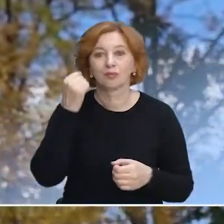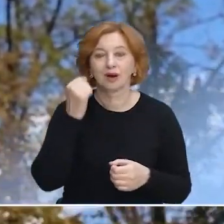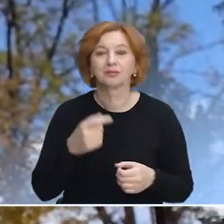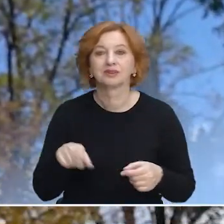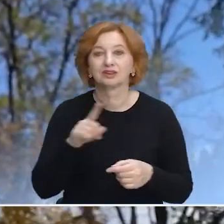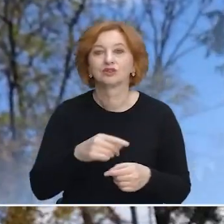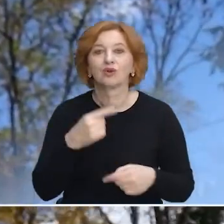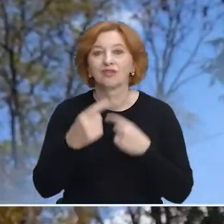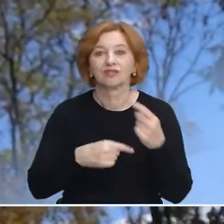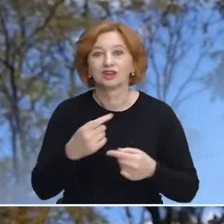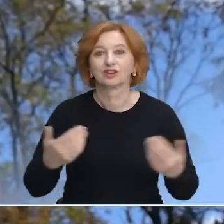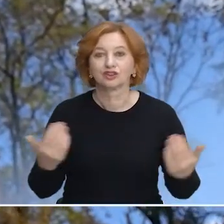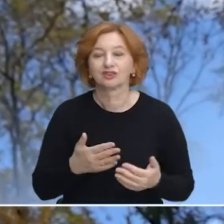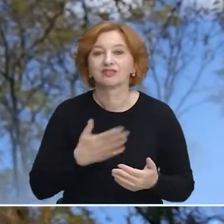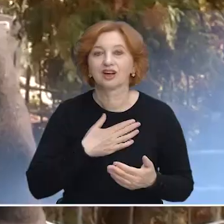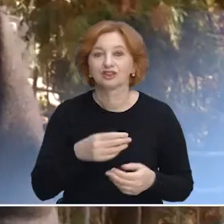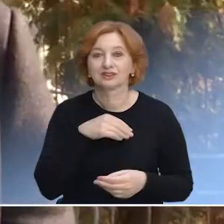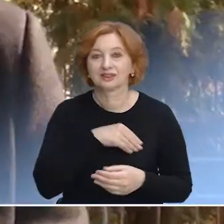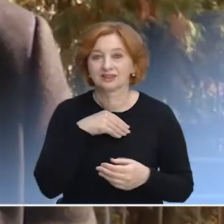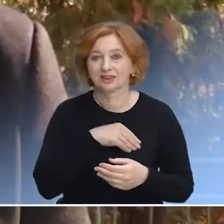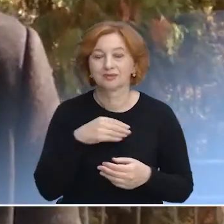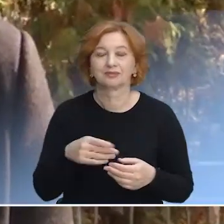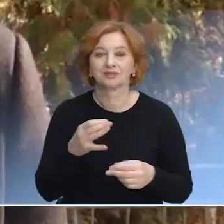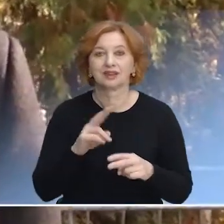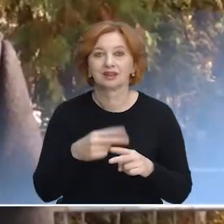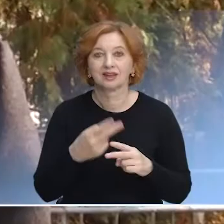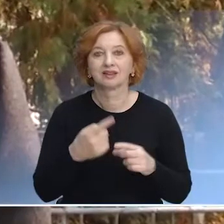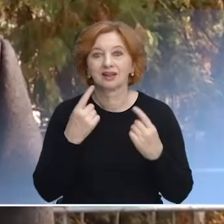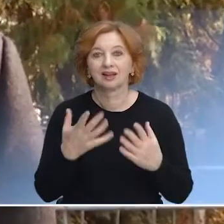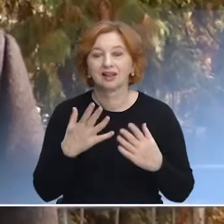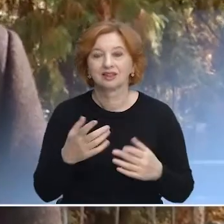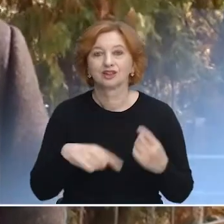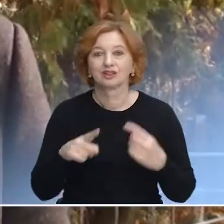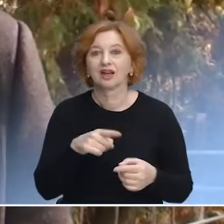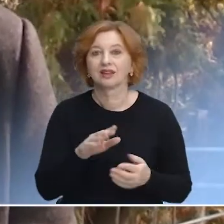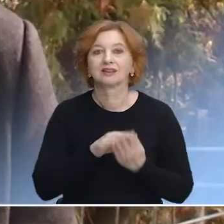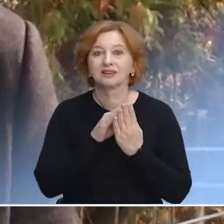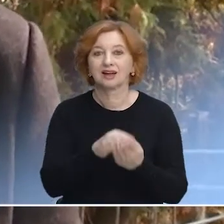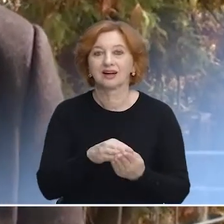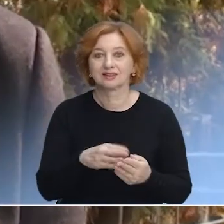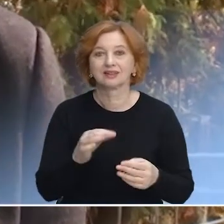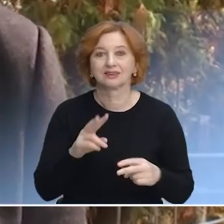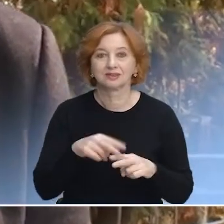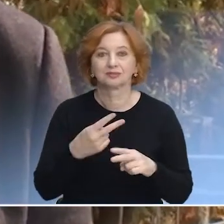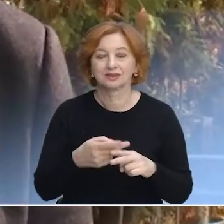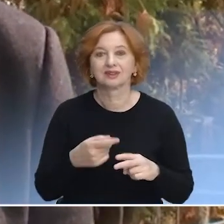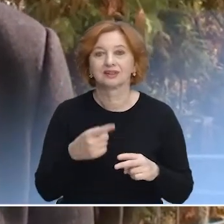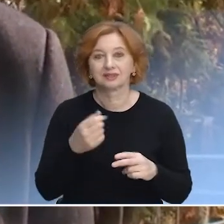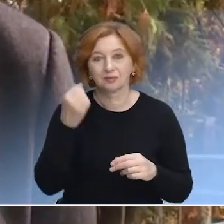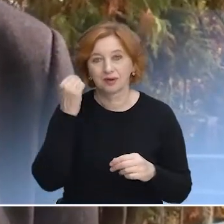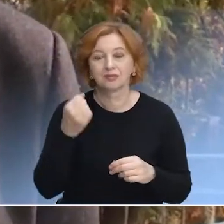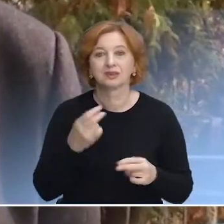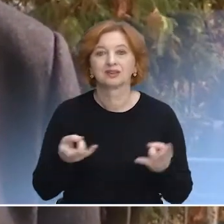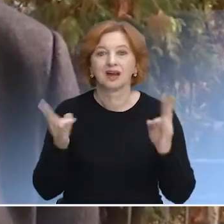будет вечно жива в наших сердцах. Ухаживая за местом захоронения наших близких и предков, мы тем